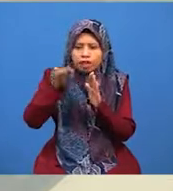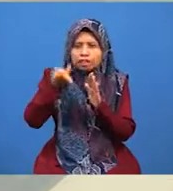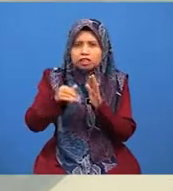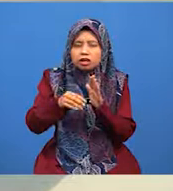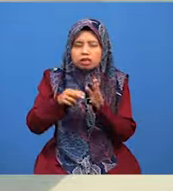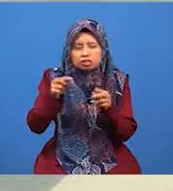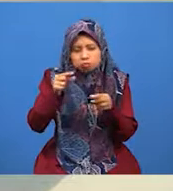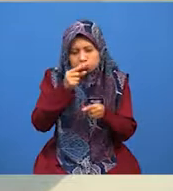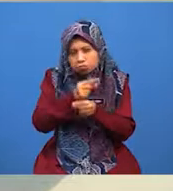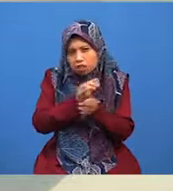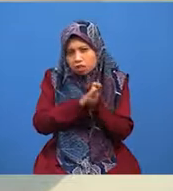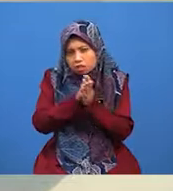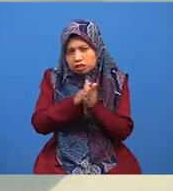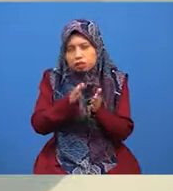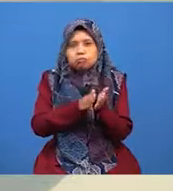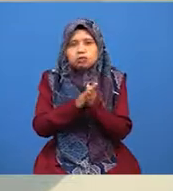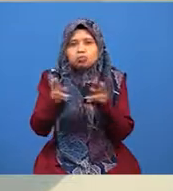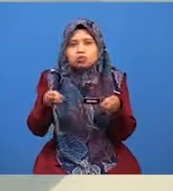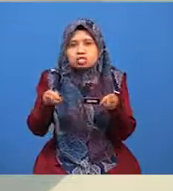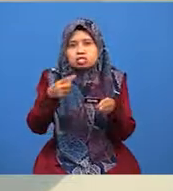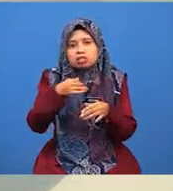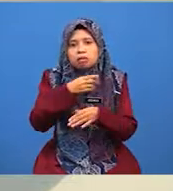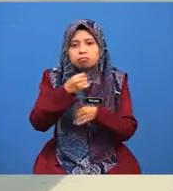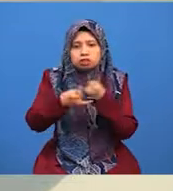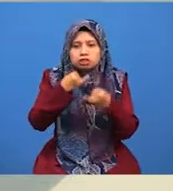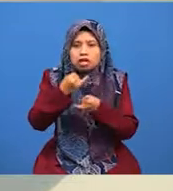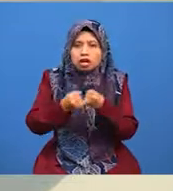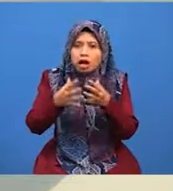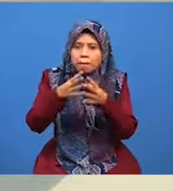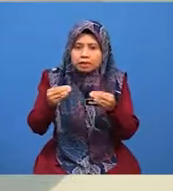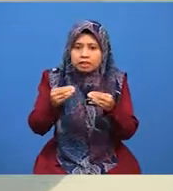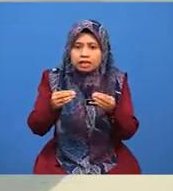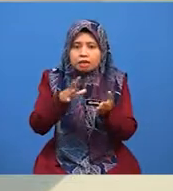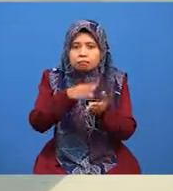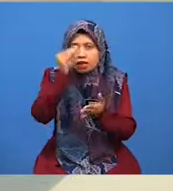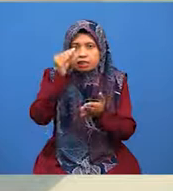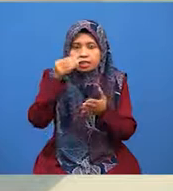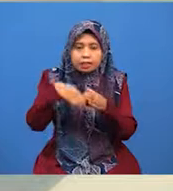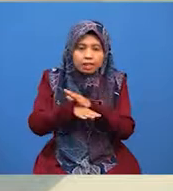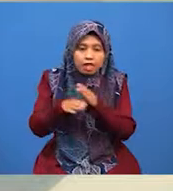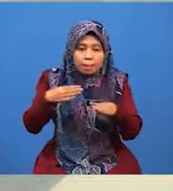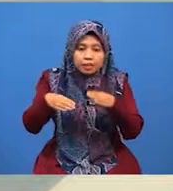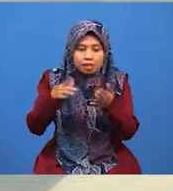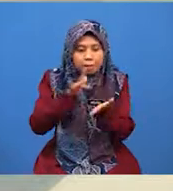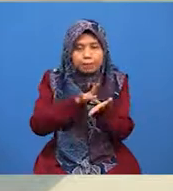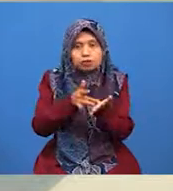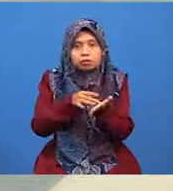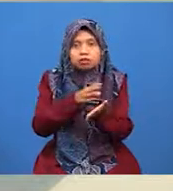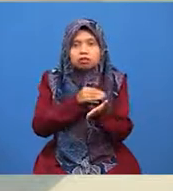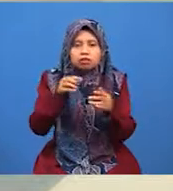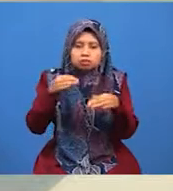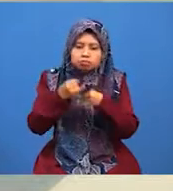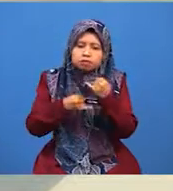gigih berusaha. Beliau berjaya menamatkan pengajiannya dalam bidang perubatan